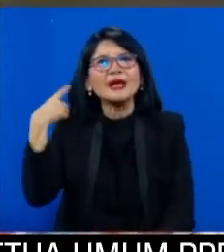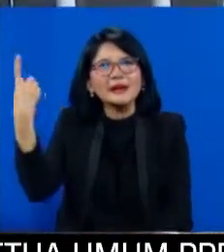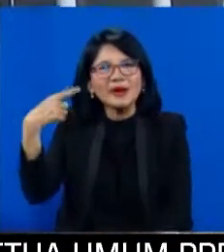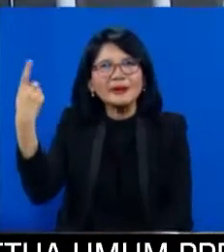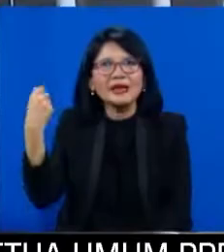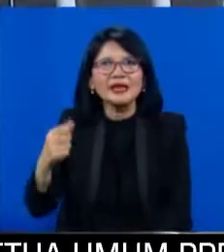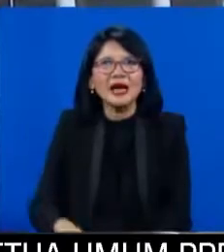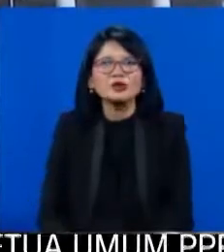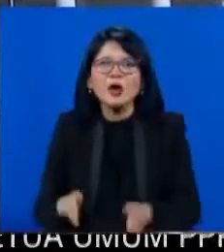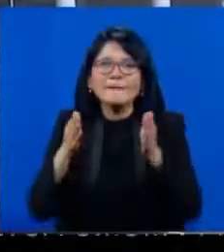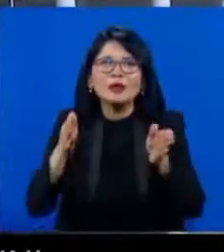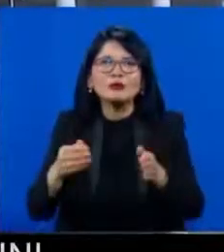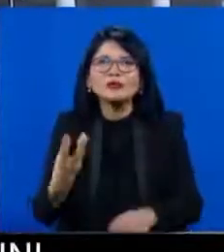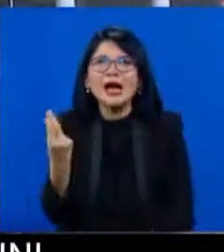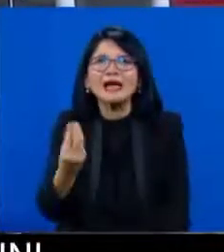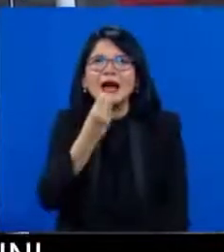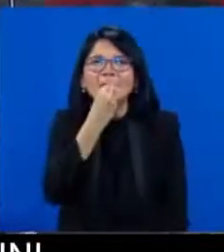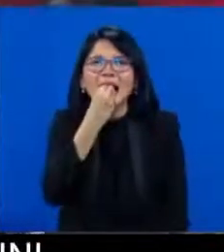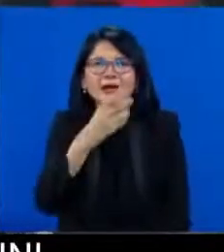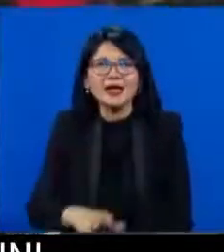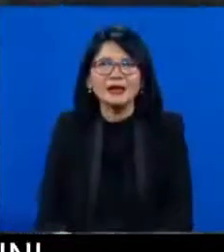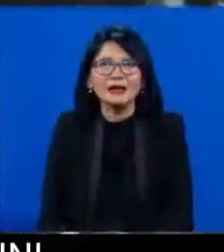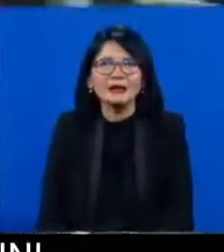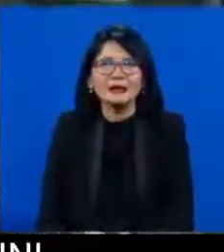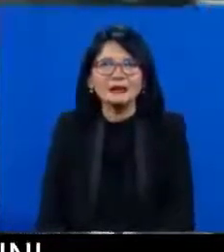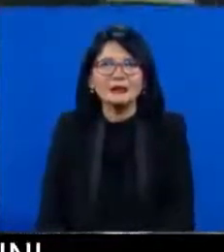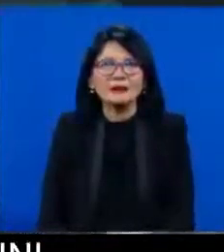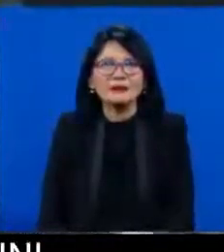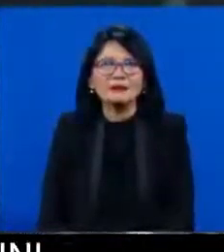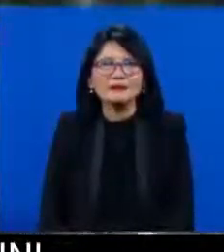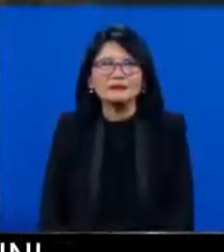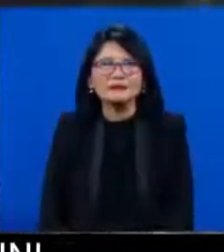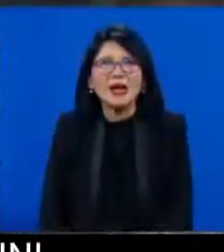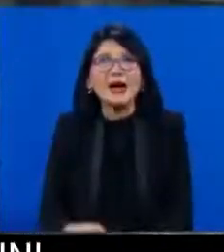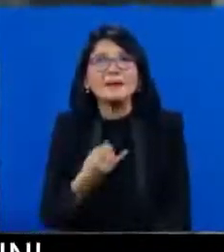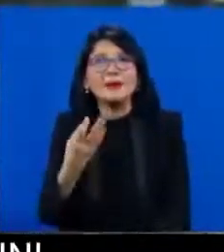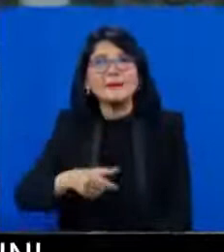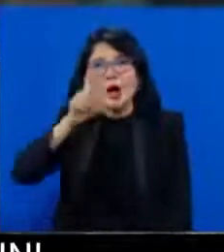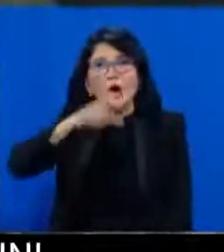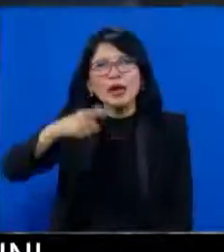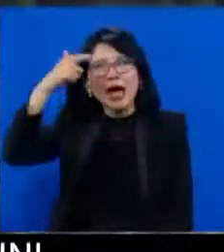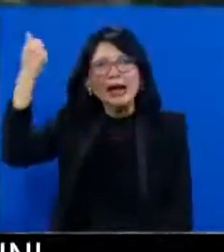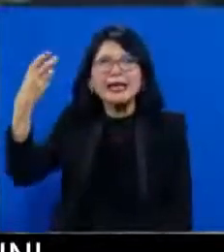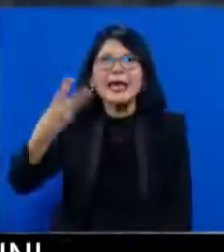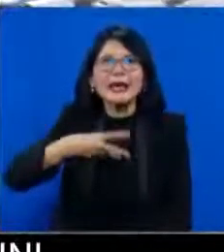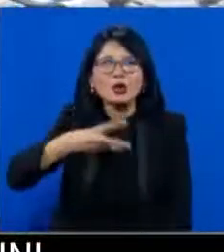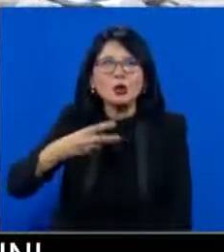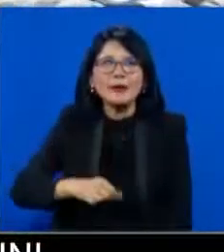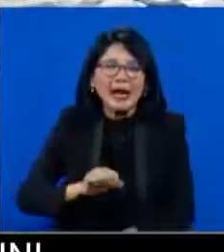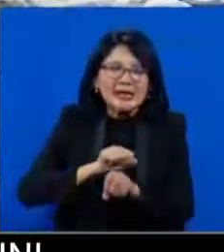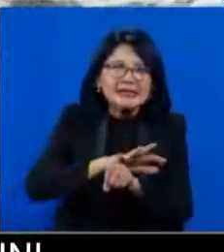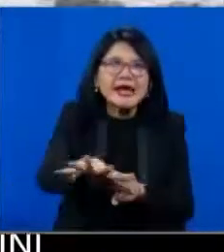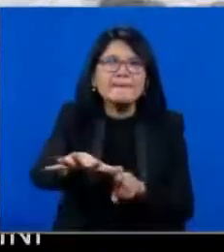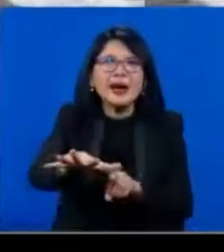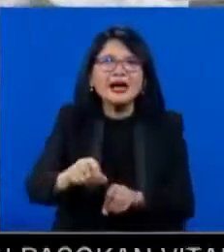gitu. Seperti dikutip dari laman cnnindonesia.com, sejumlah pengamat ekonomi memperkirakan dampak kenaikan harga